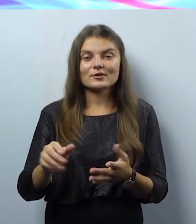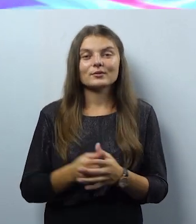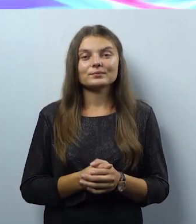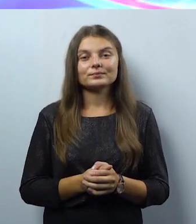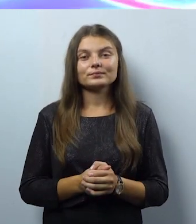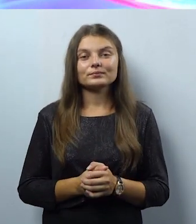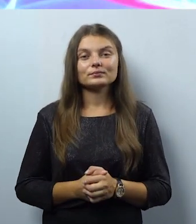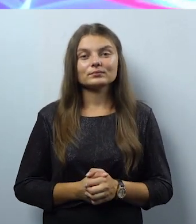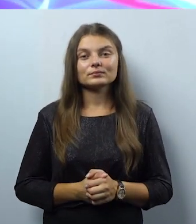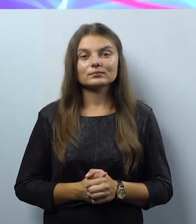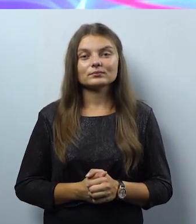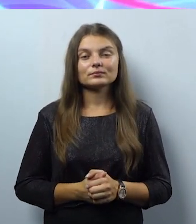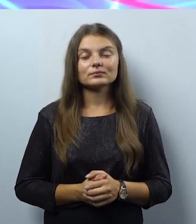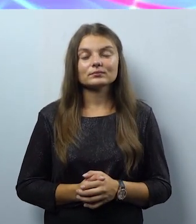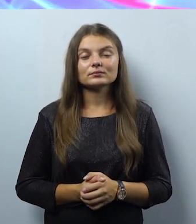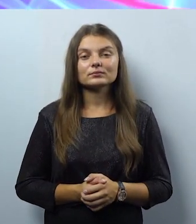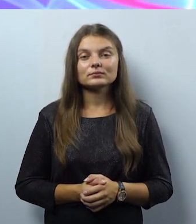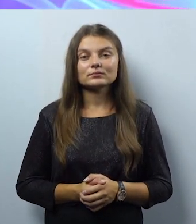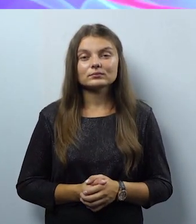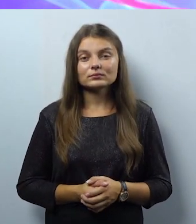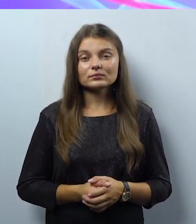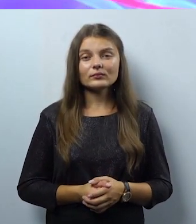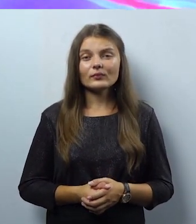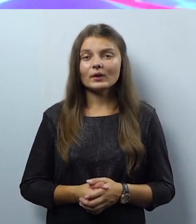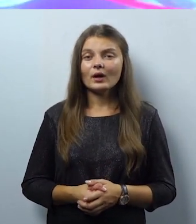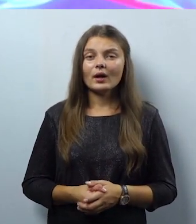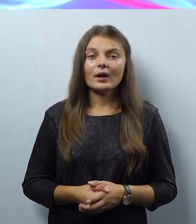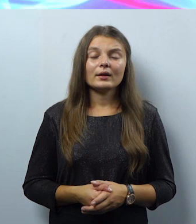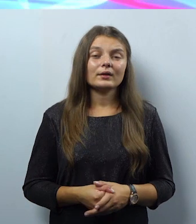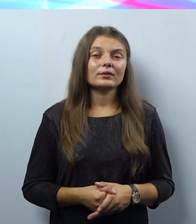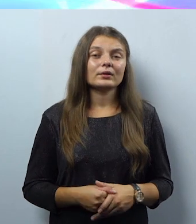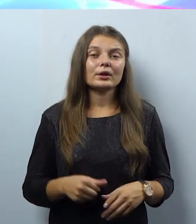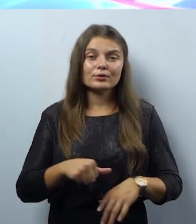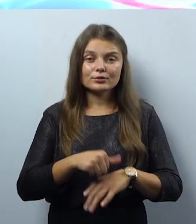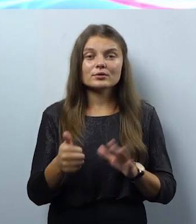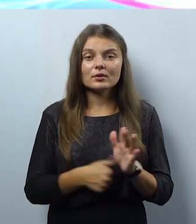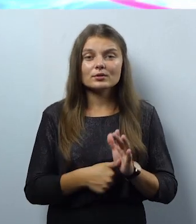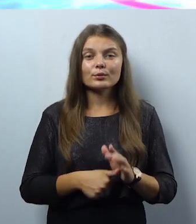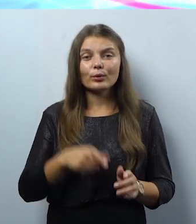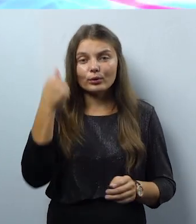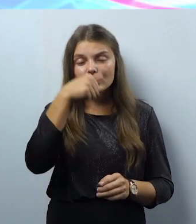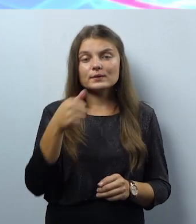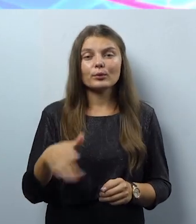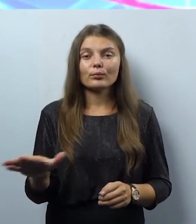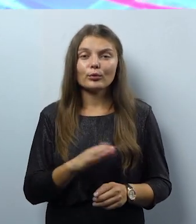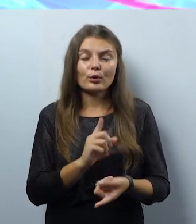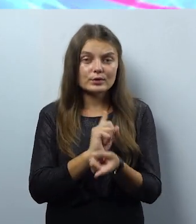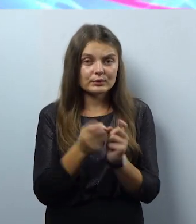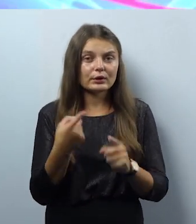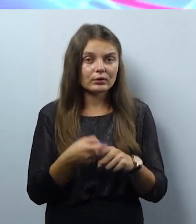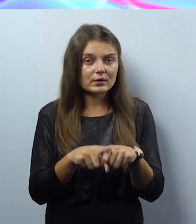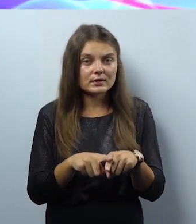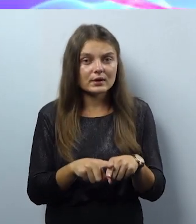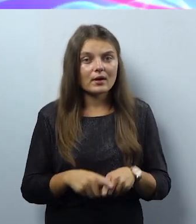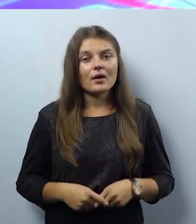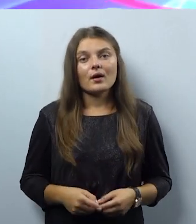в 16-му році вже був змінений на рік ця постанова, що ефективніше ці кошти використовувати. Но, на жаль, ми